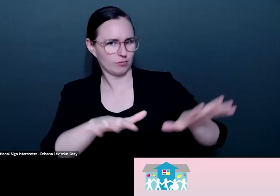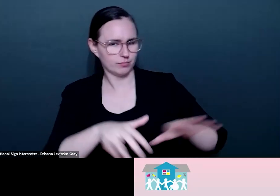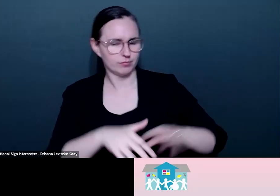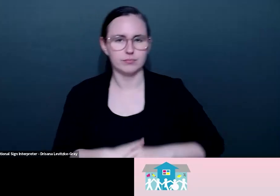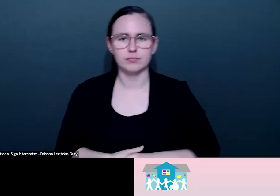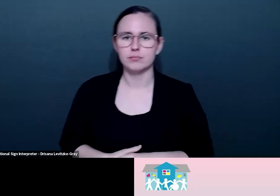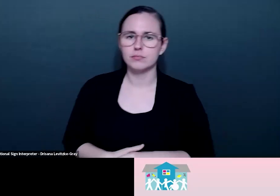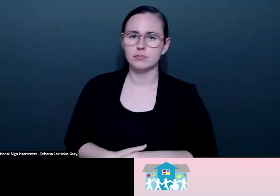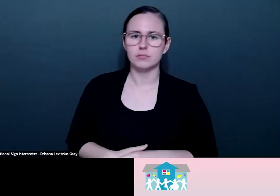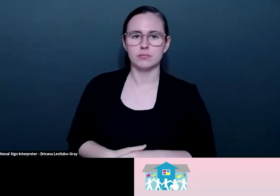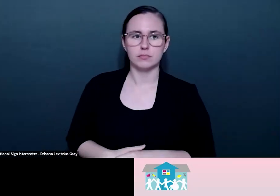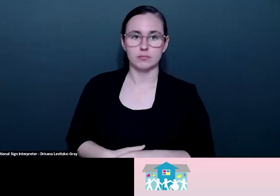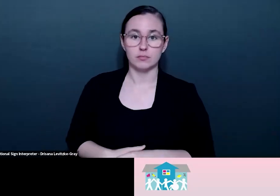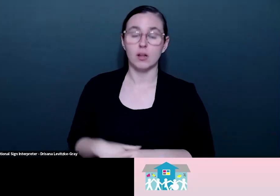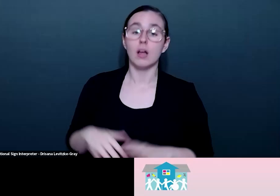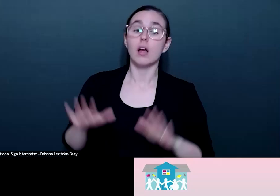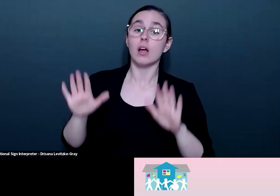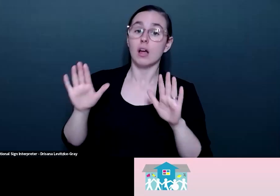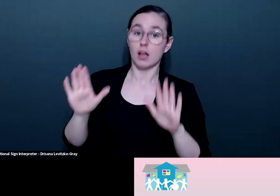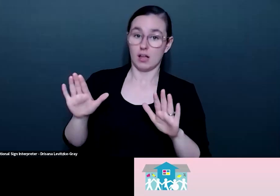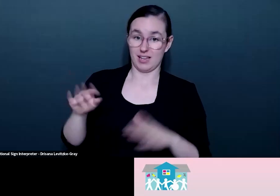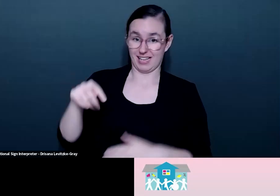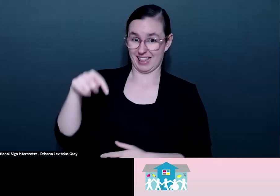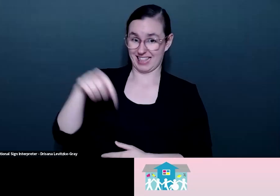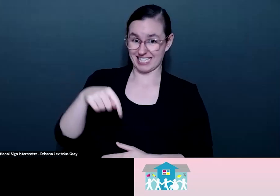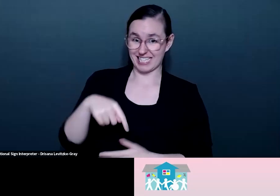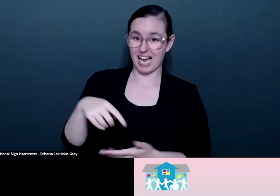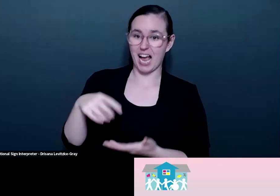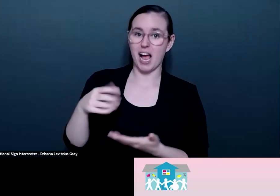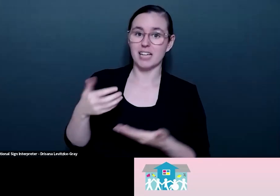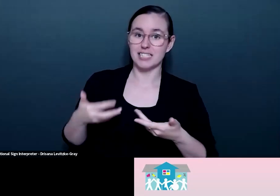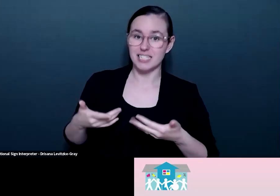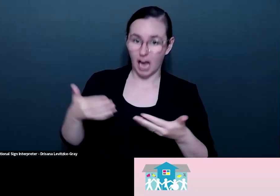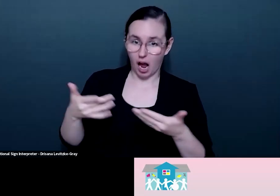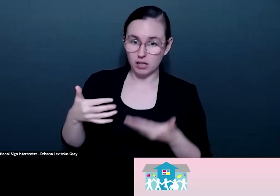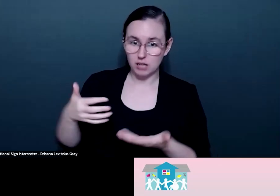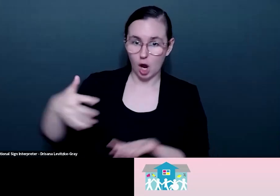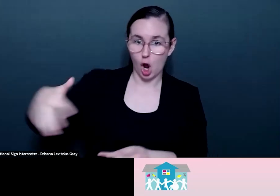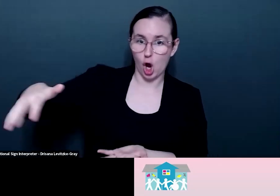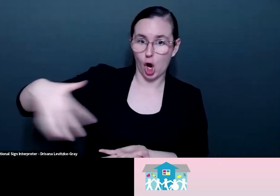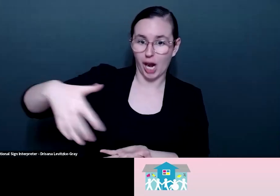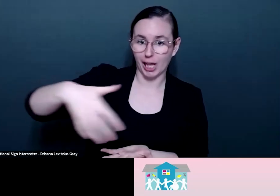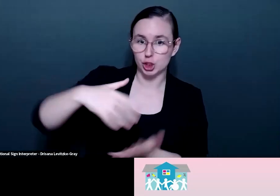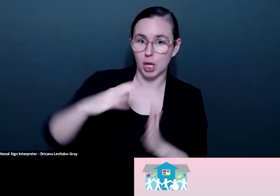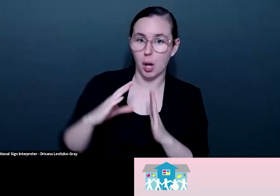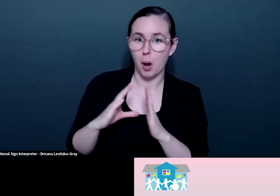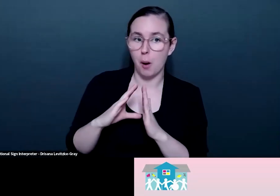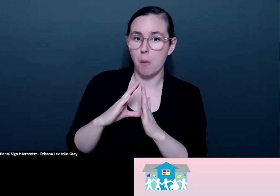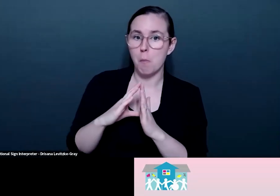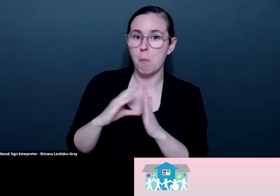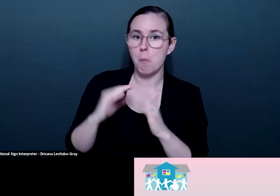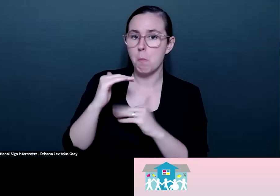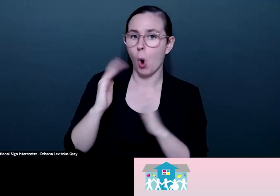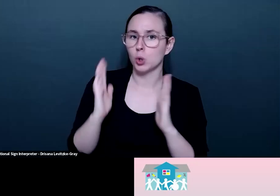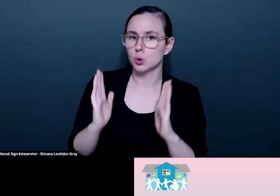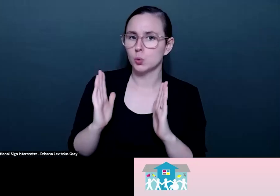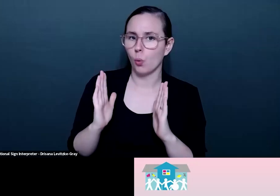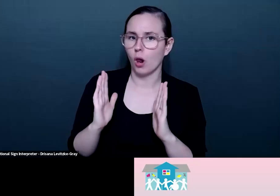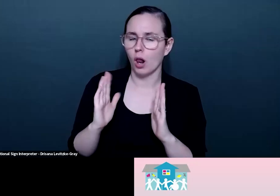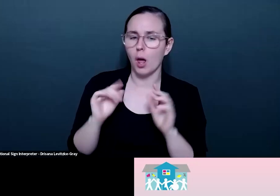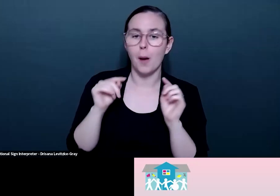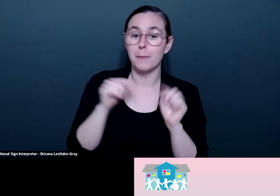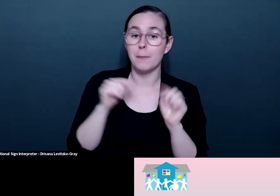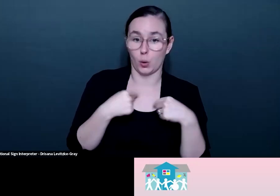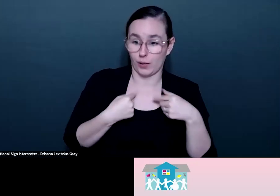dire que oui, certaines fois, pour collecter des données, c'est très important d'utiliser ces